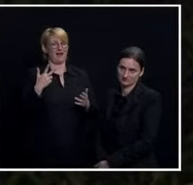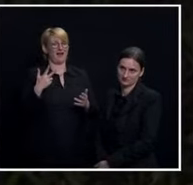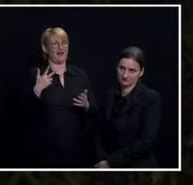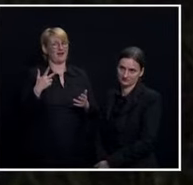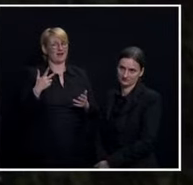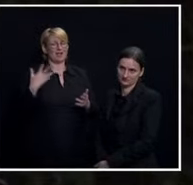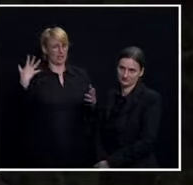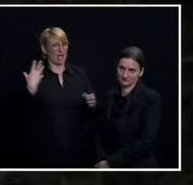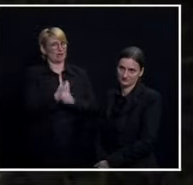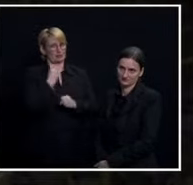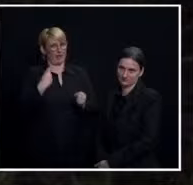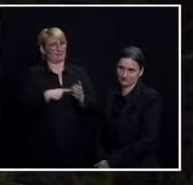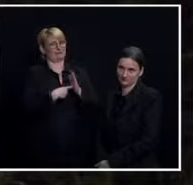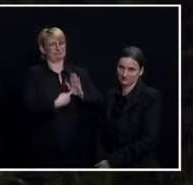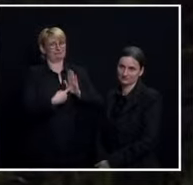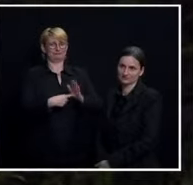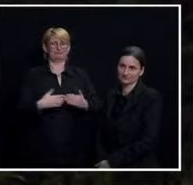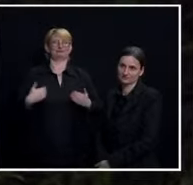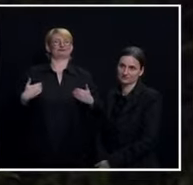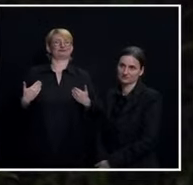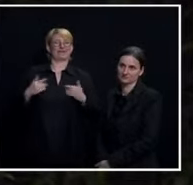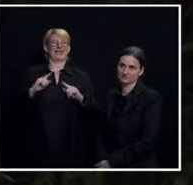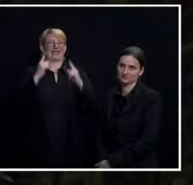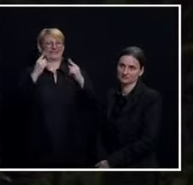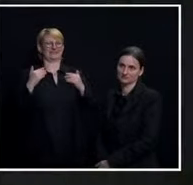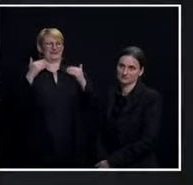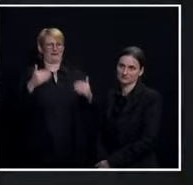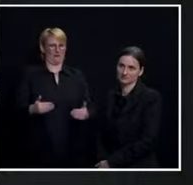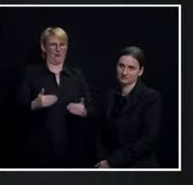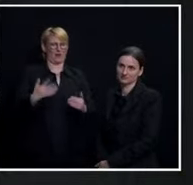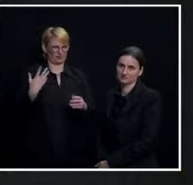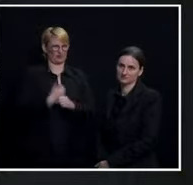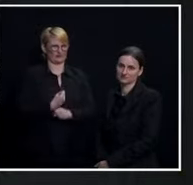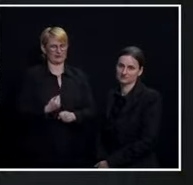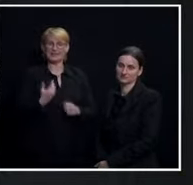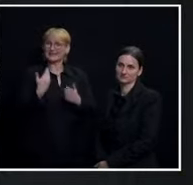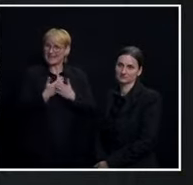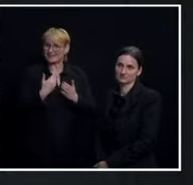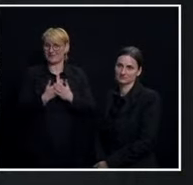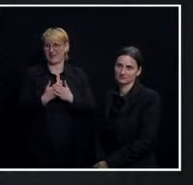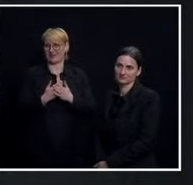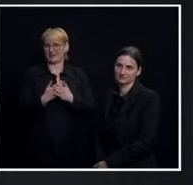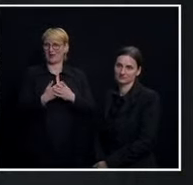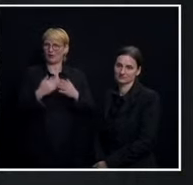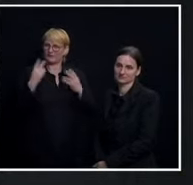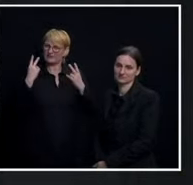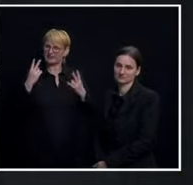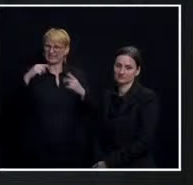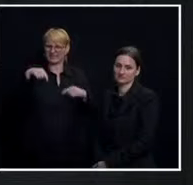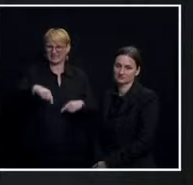man sagen. Und deswegen ist es auch richtig, dass wir in München jetzt dieses Projekt umgesetzt haben.